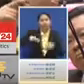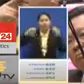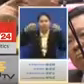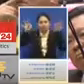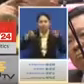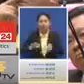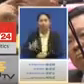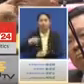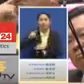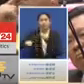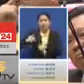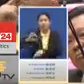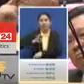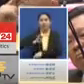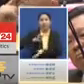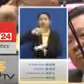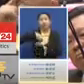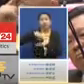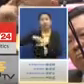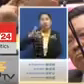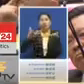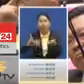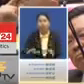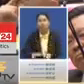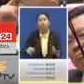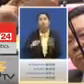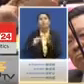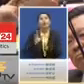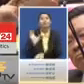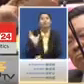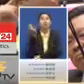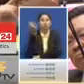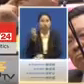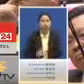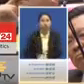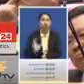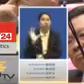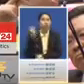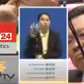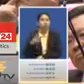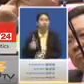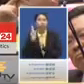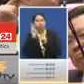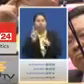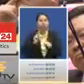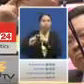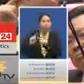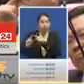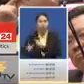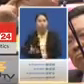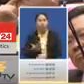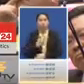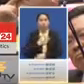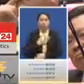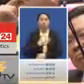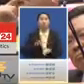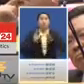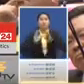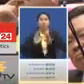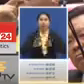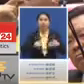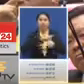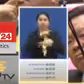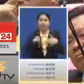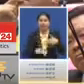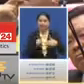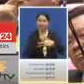เหมือนเพื่อนสมาชิกพูดไปแล้วครับเป็นเทรนด์ของโลกเป็นกระแสใหญ่มากผมฝาก3มิติ